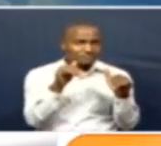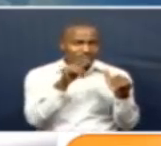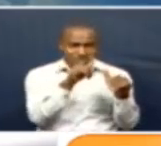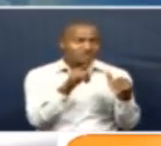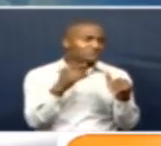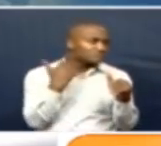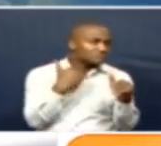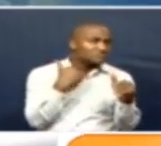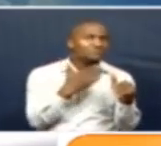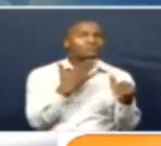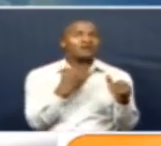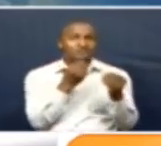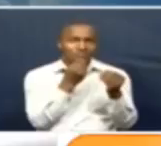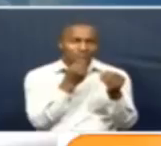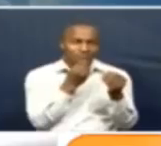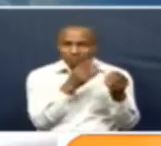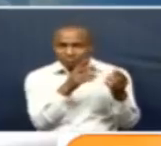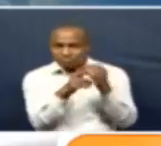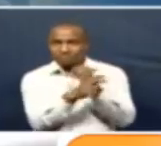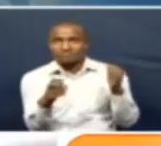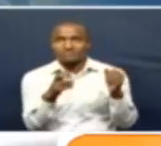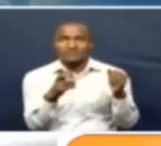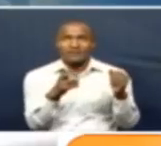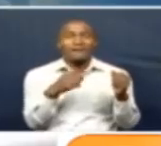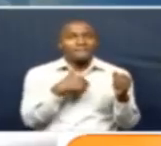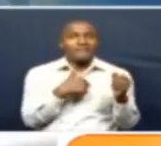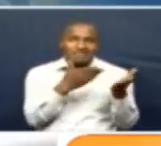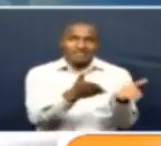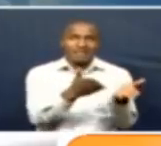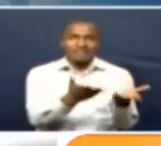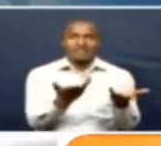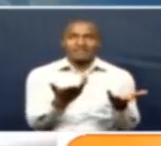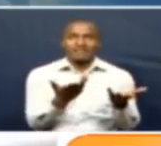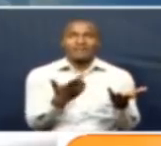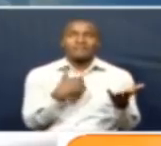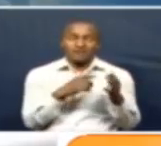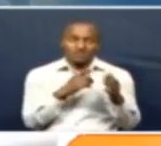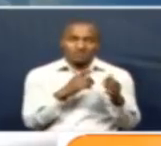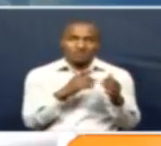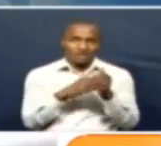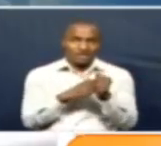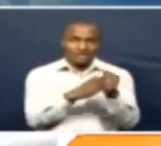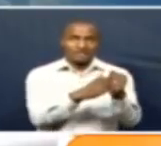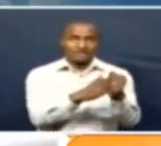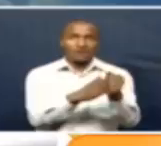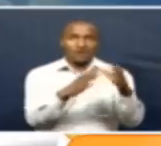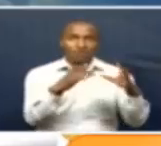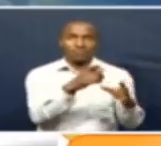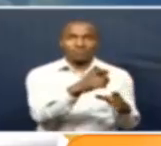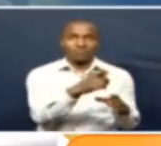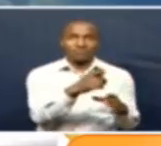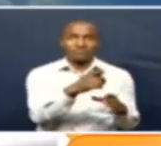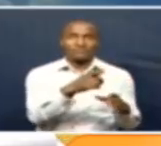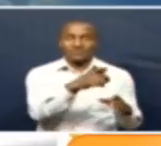pesa mahali hapa. Ambapo mimi nilikuwa sasa mahali ya komanda ya ile kikosi tulikuwa naye. Wewe ndio ulikuwa komanda? Njoo walikuwa